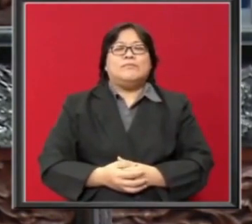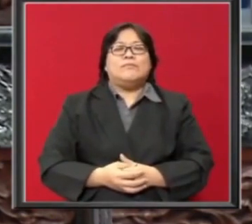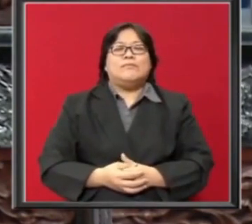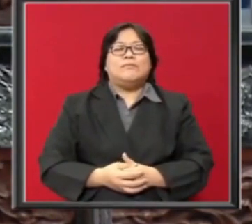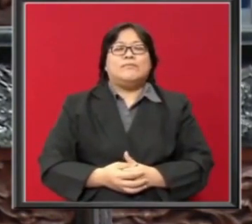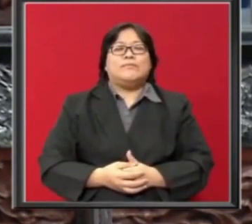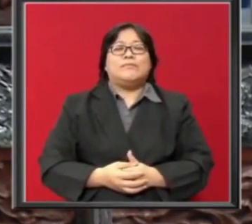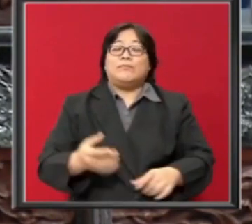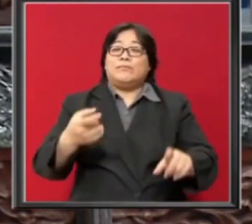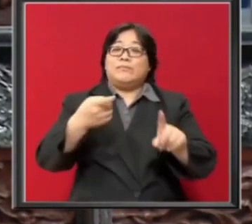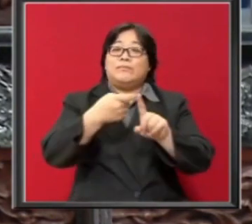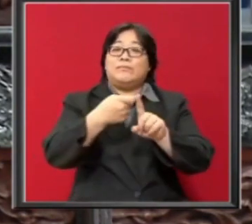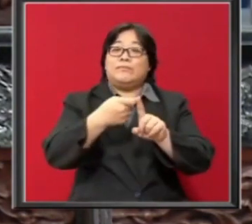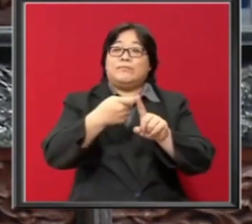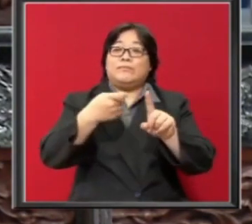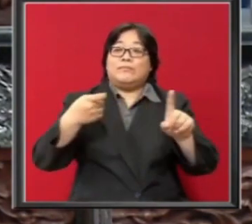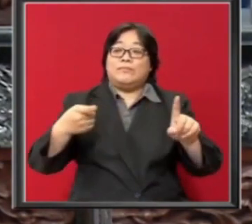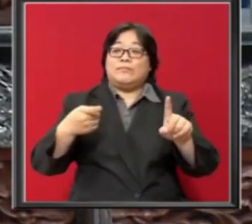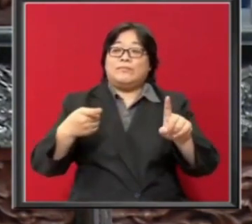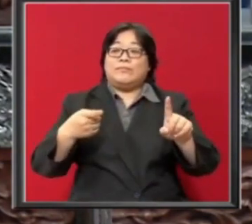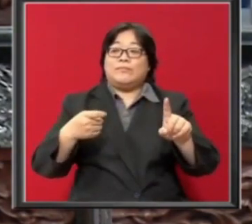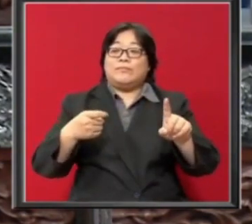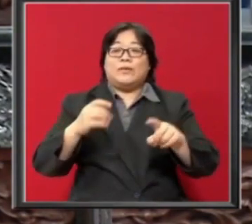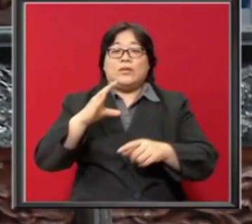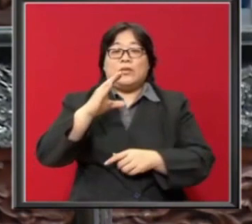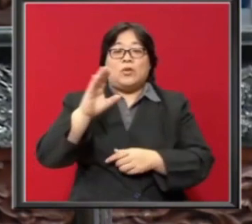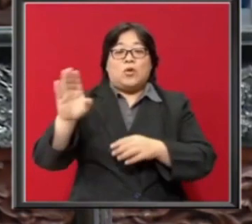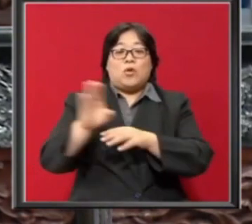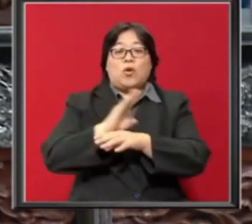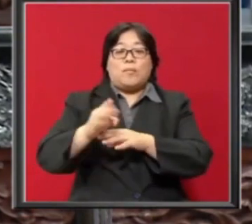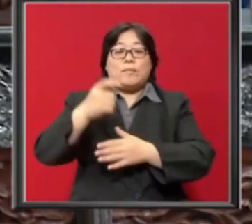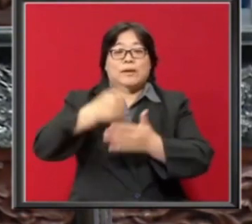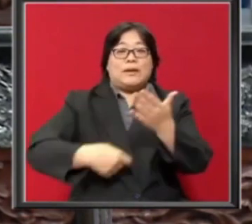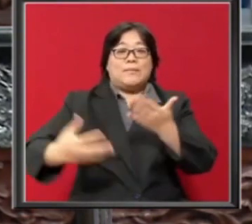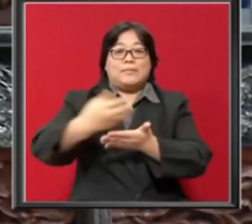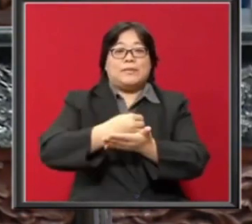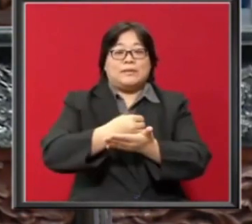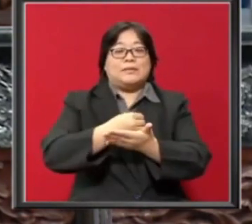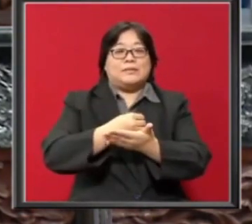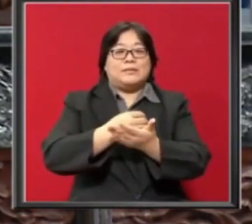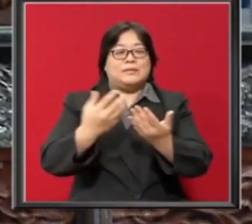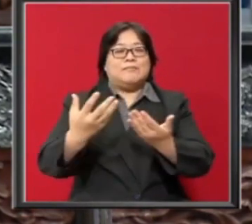Hai daripada goprint income tax collection